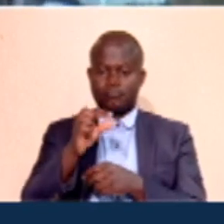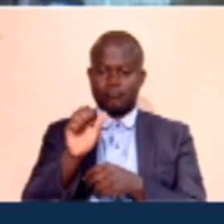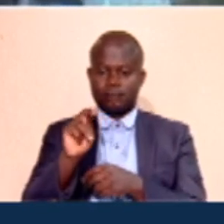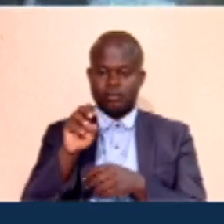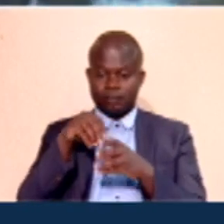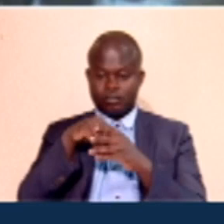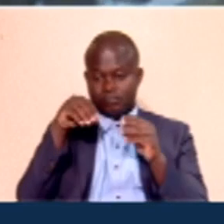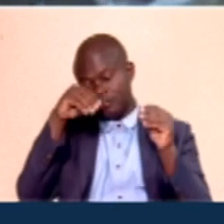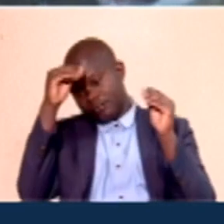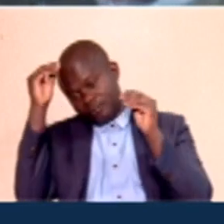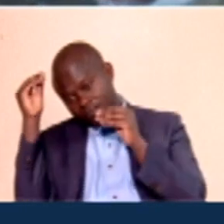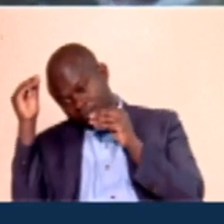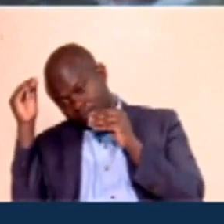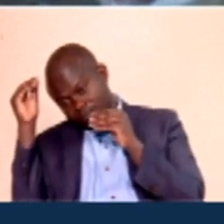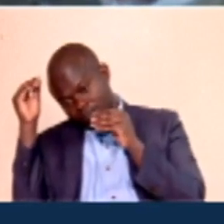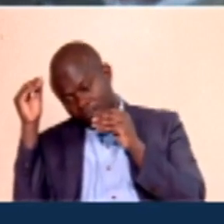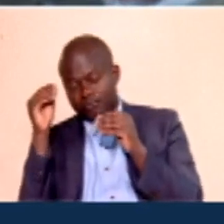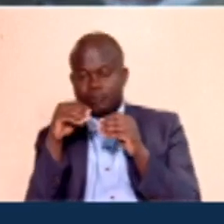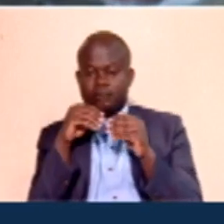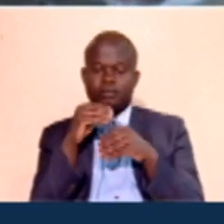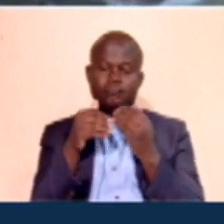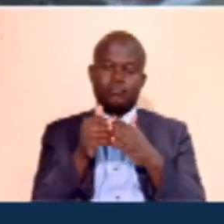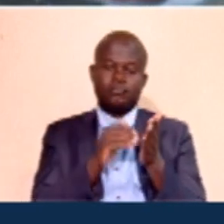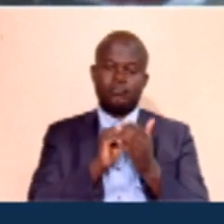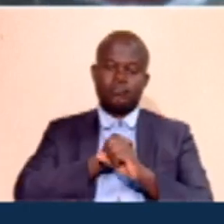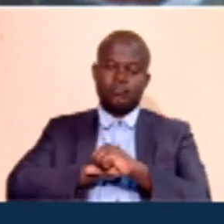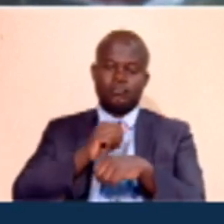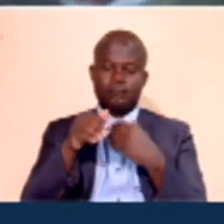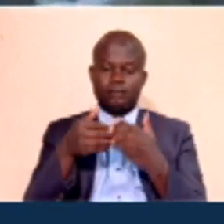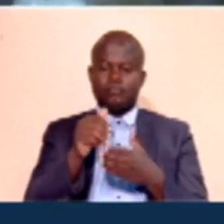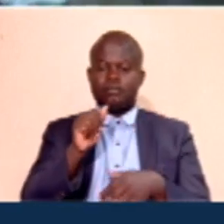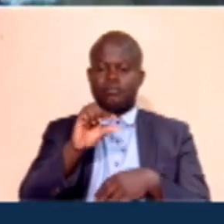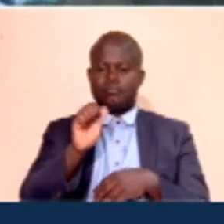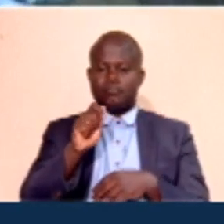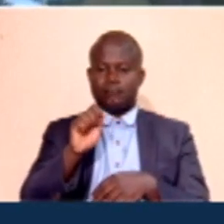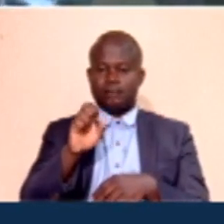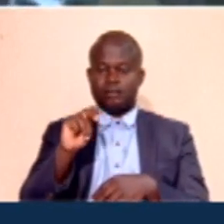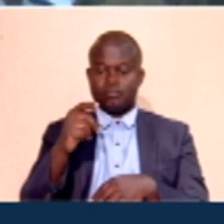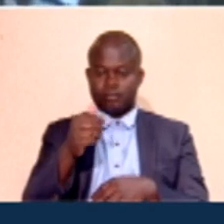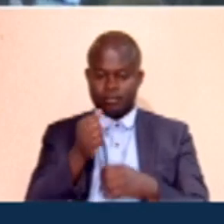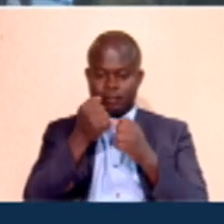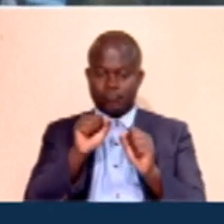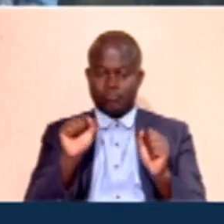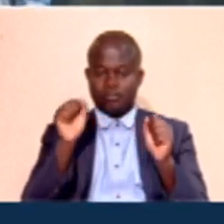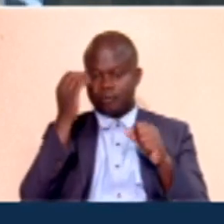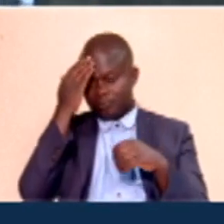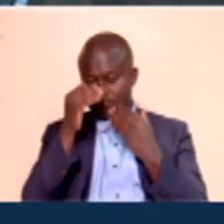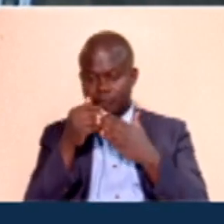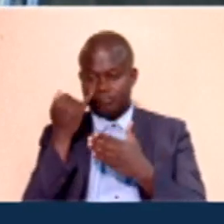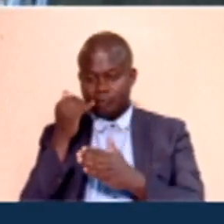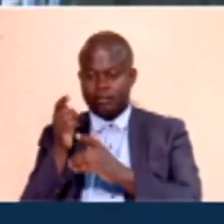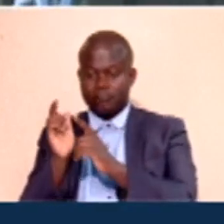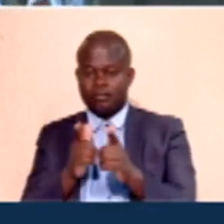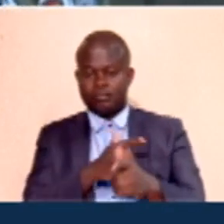mu gutwikira imbi no kubakiza imbeho ndetse no kubarinda. Agatenge rero kakije ubuzima bw'abantu, kuko iyo babarasaga mu